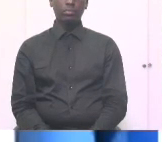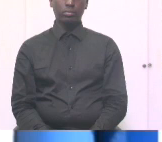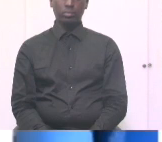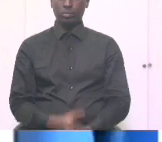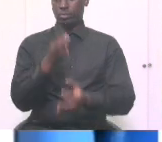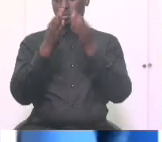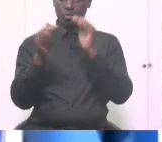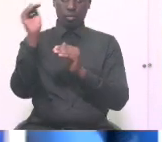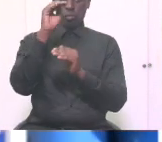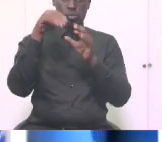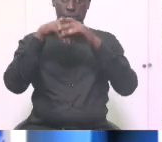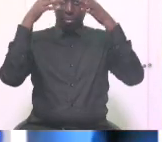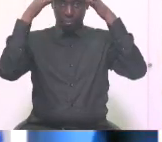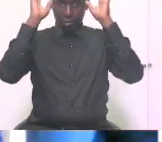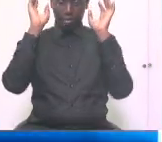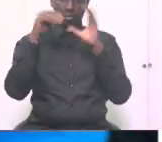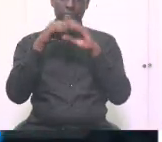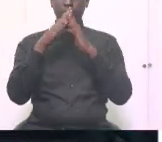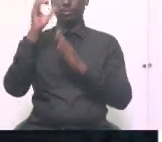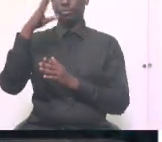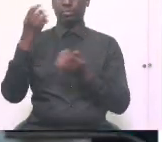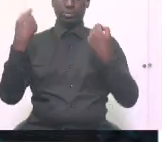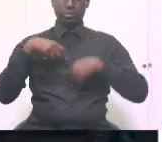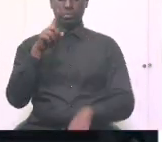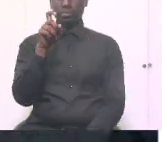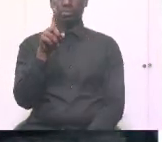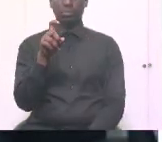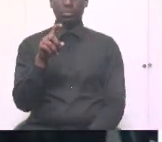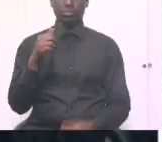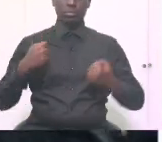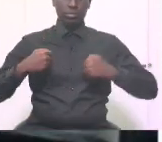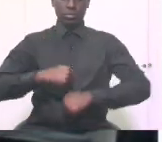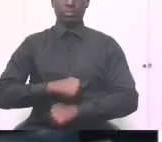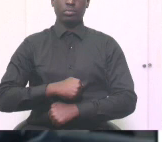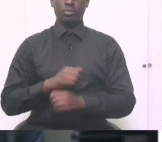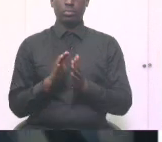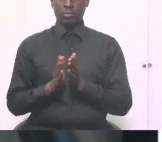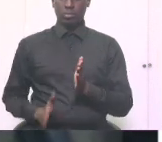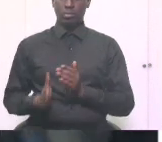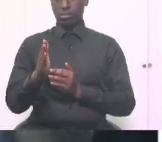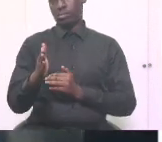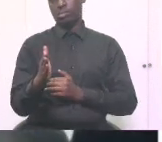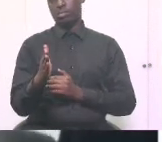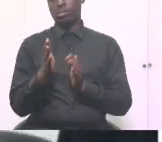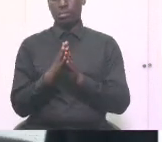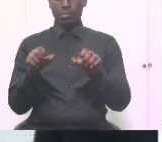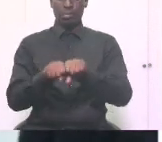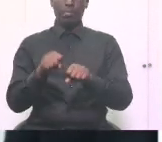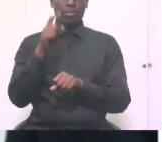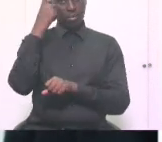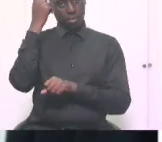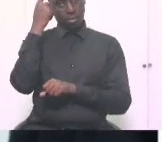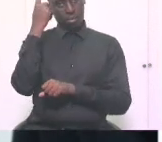urukiko rukuru ruherereye Nyamirambo mu mujyi wa Kigali yari yambaye ishati y'umweru, ikote ry'ikijuju n'ipantaro y'umukara ndetse n'inkweto y'umukara.